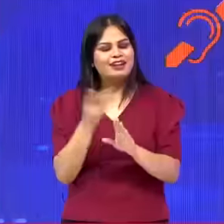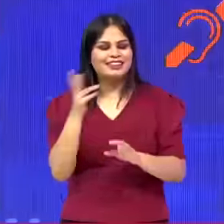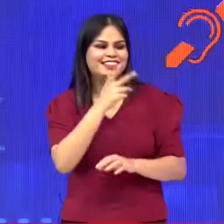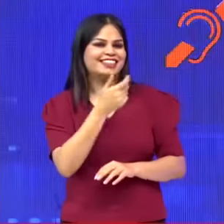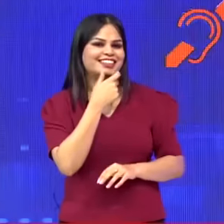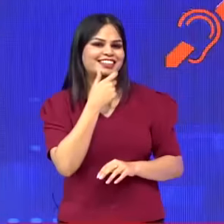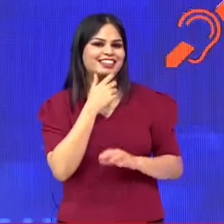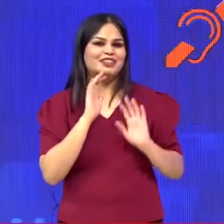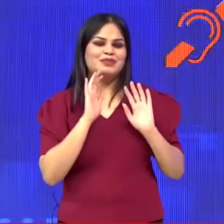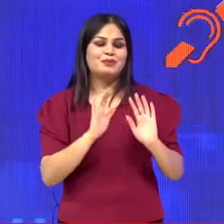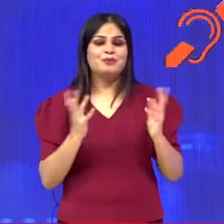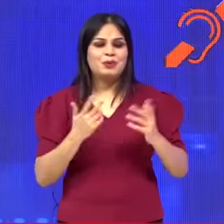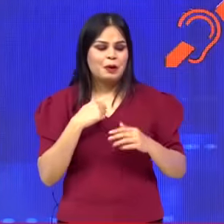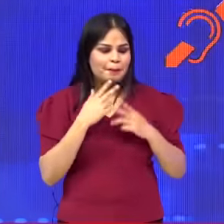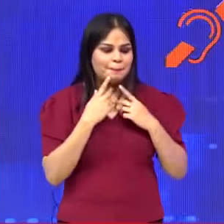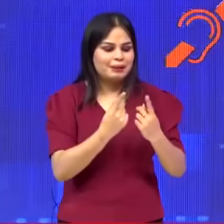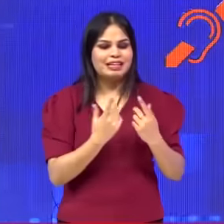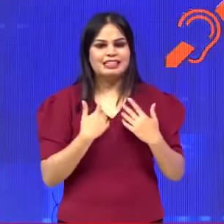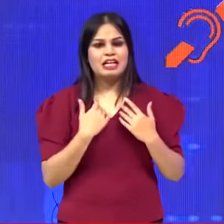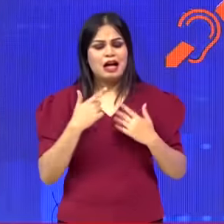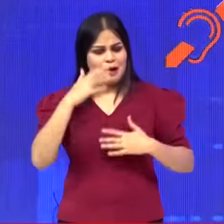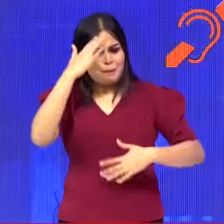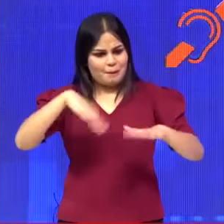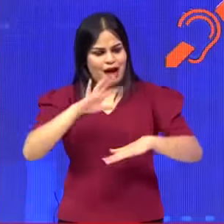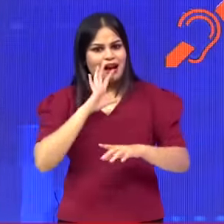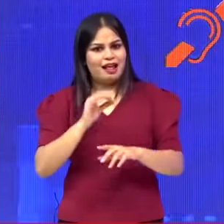अभी सर क्या बोलूं, वो तो